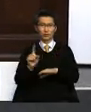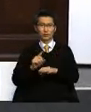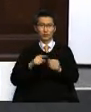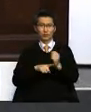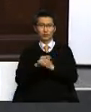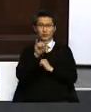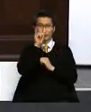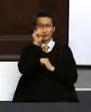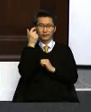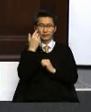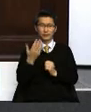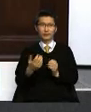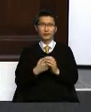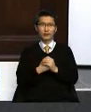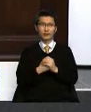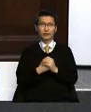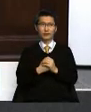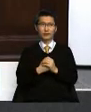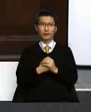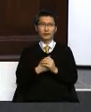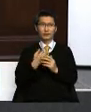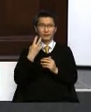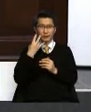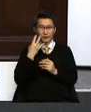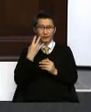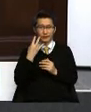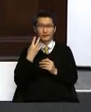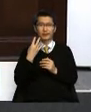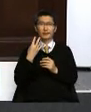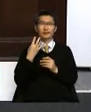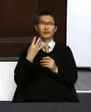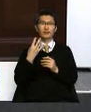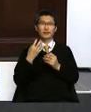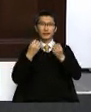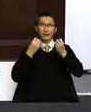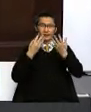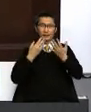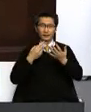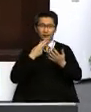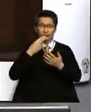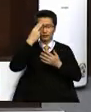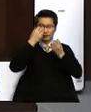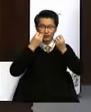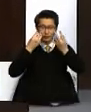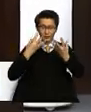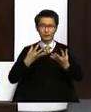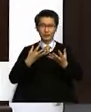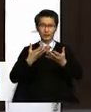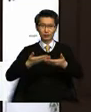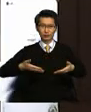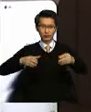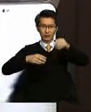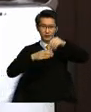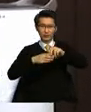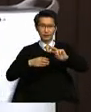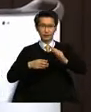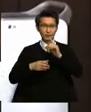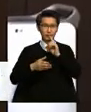어떤 의미가 있다고 보십니까? 네. 새 술은 새 부대에 담는다는 속담이 있습니다.